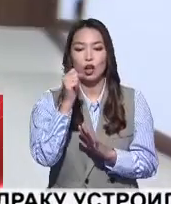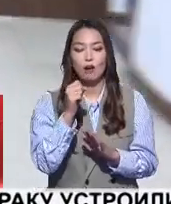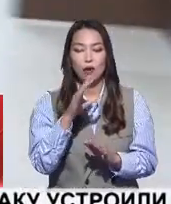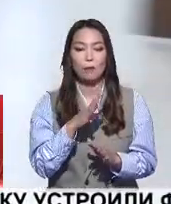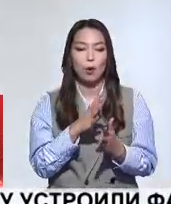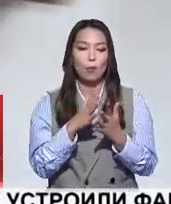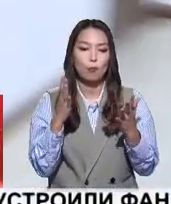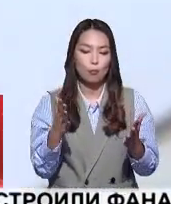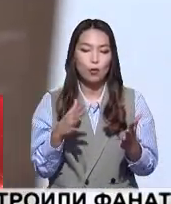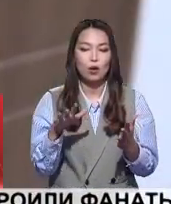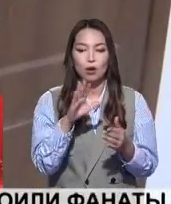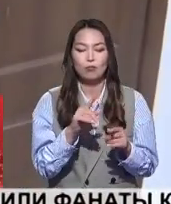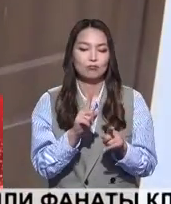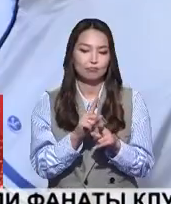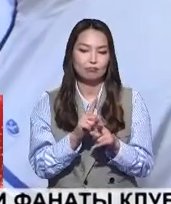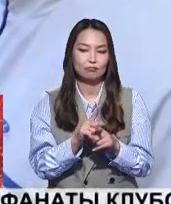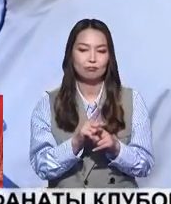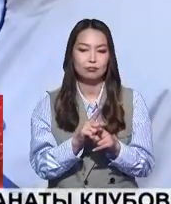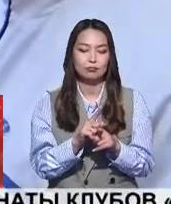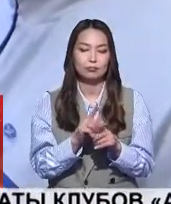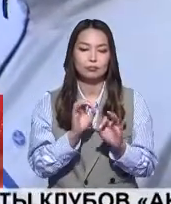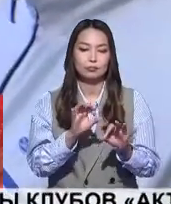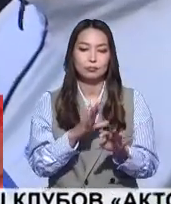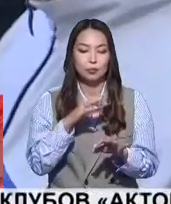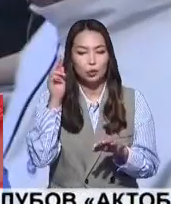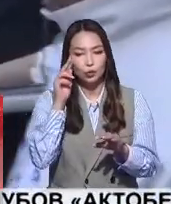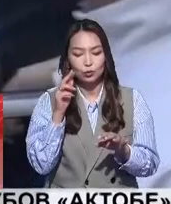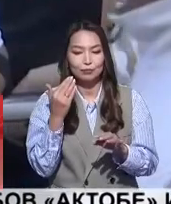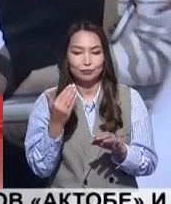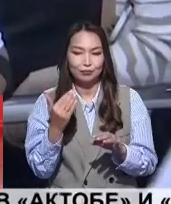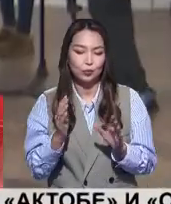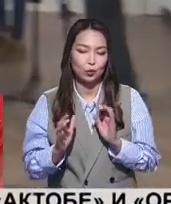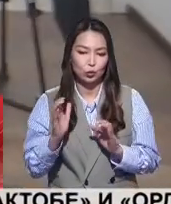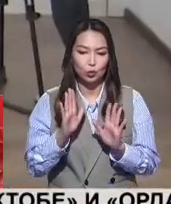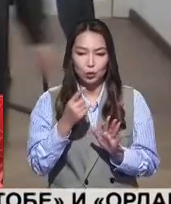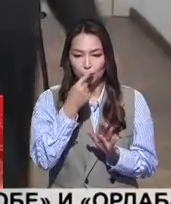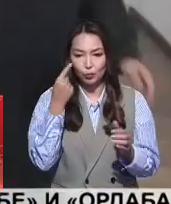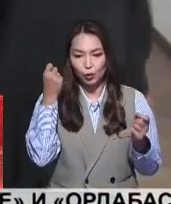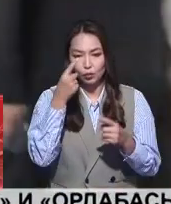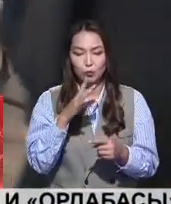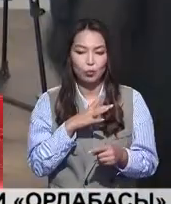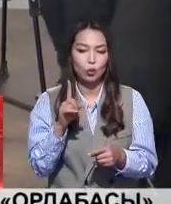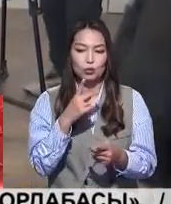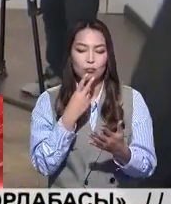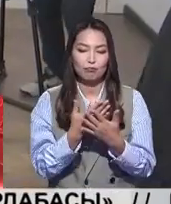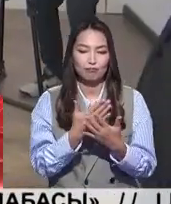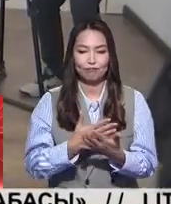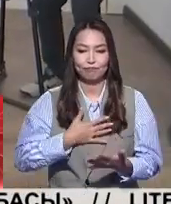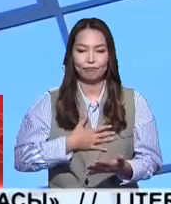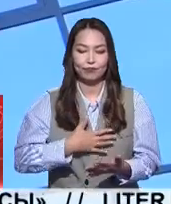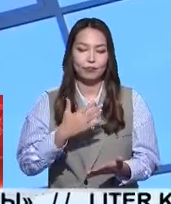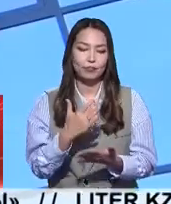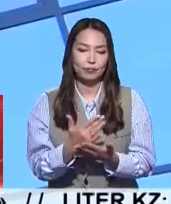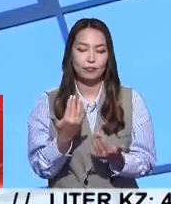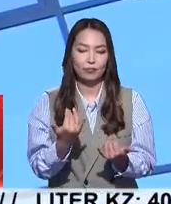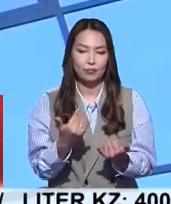студентов решились на пересдачу. Итоги повторных экзаменов стали известны накануне, и, к сожалению, большая часть оказалась неудовлетворительной. Тем не менее,